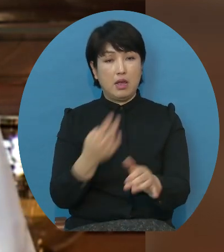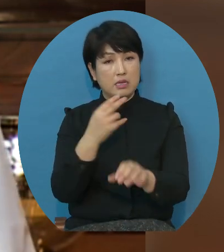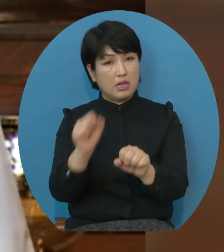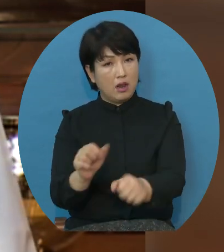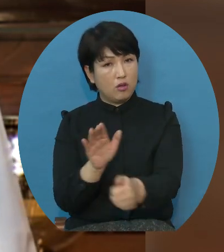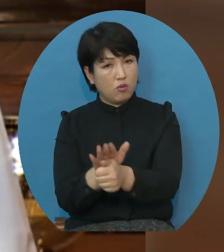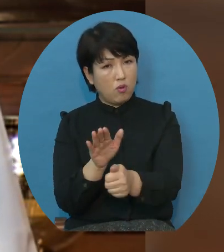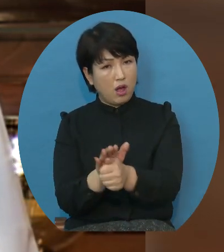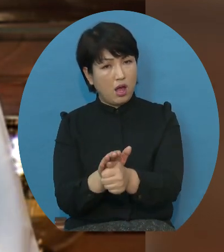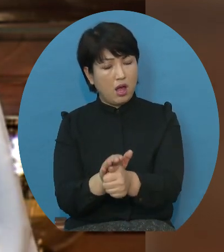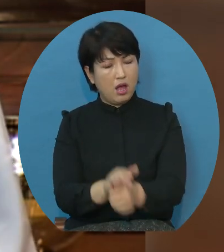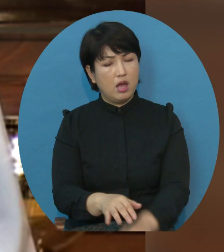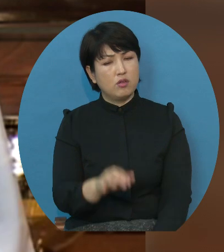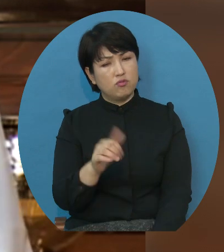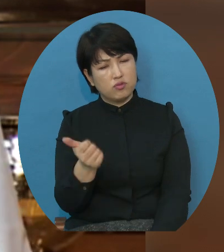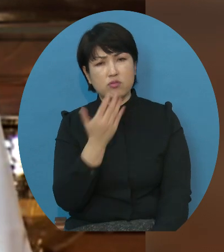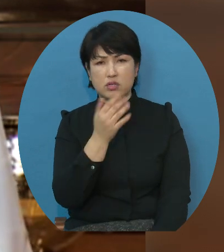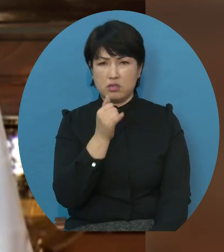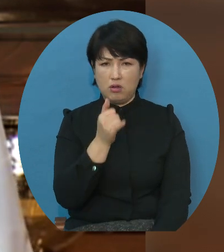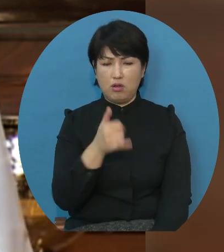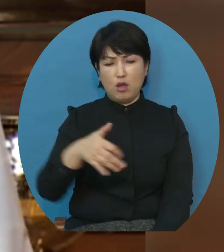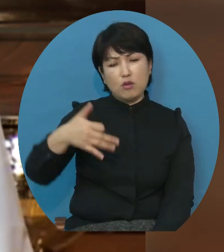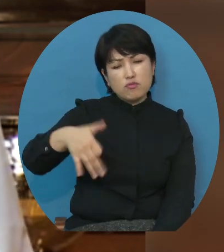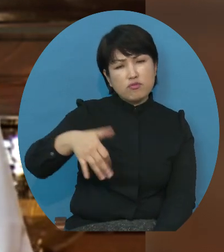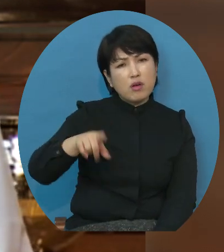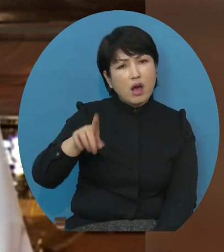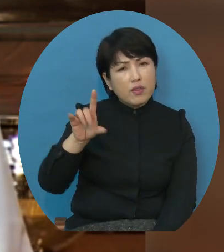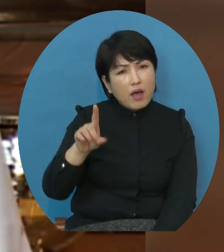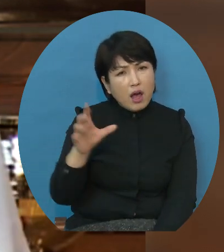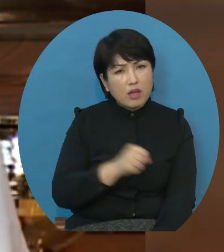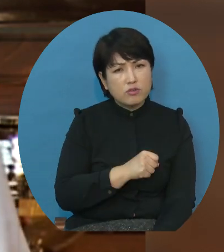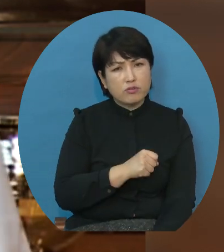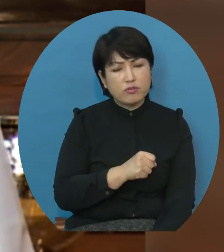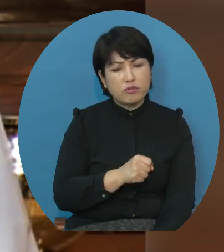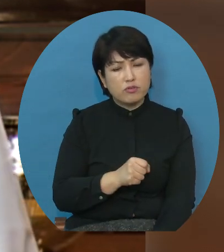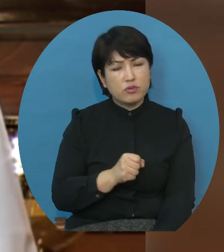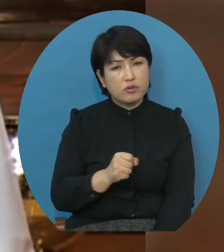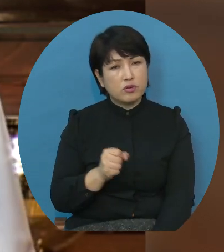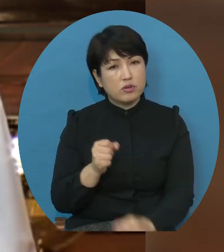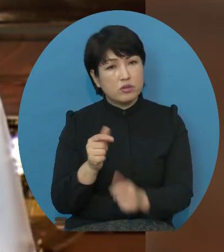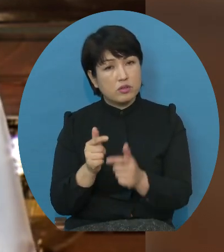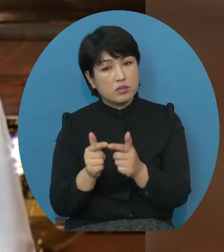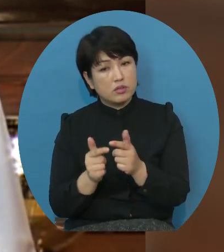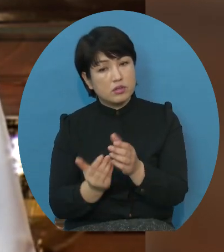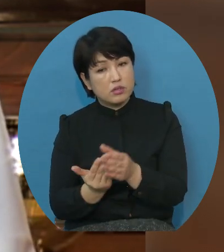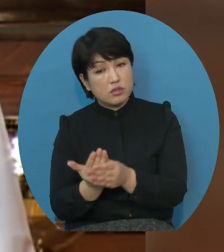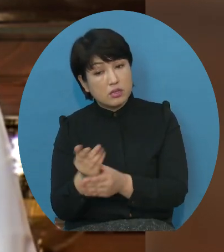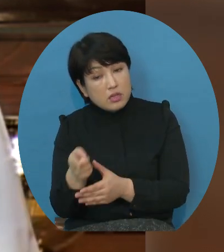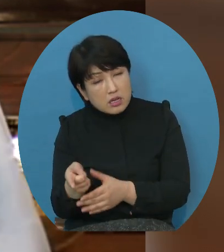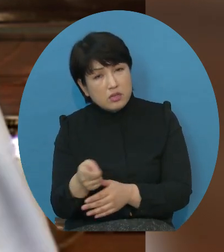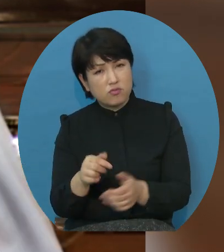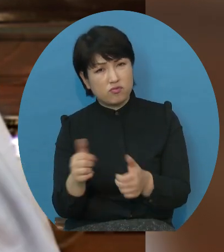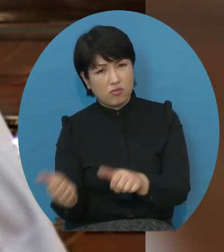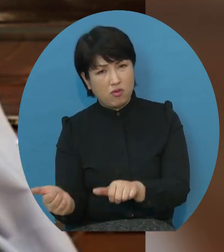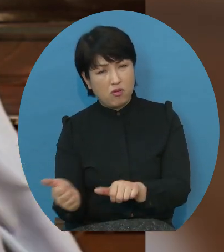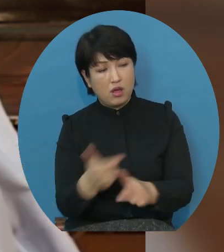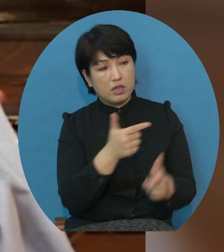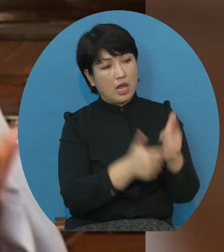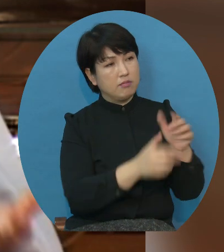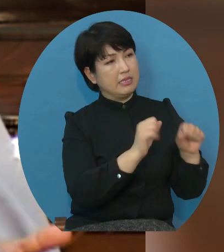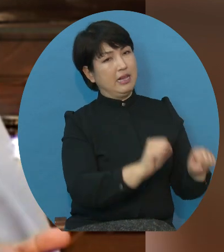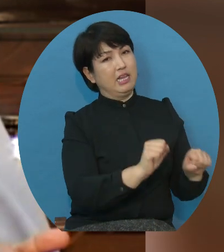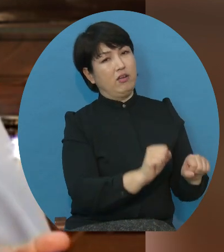하고 죽이기도 하고 웃음을 어떻게 넣느냐에 따라서 살리기도 하고 추겠다 아이를